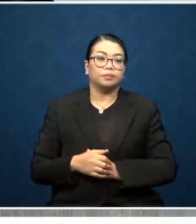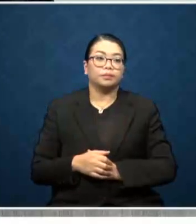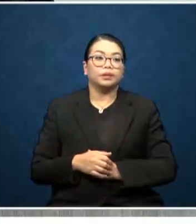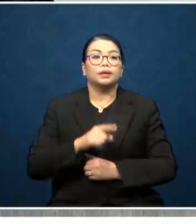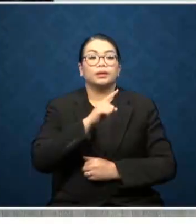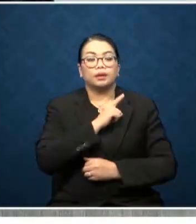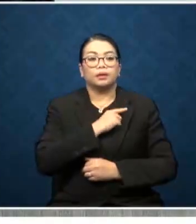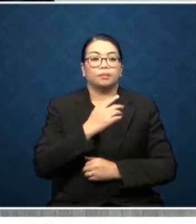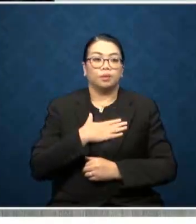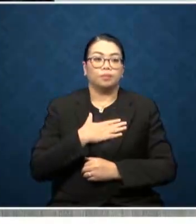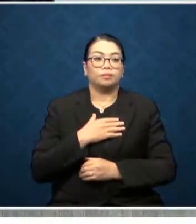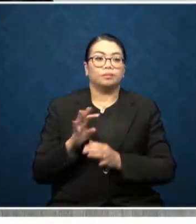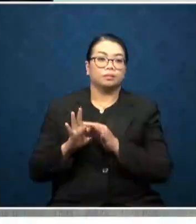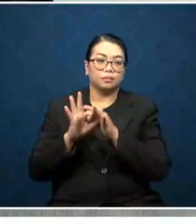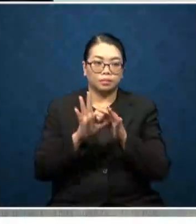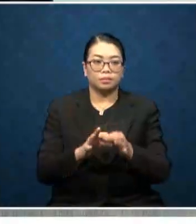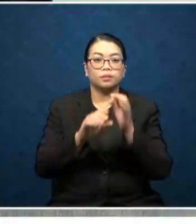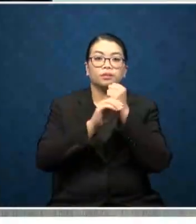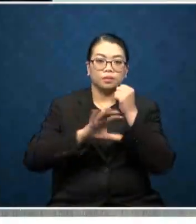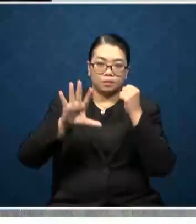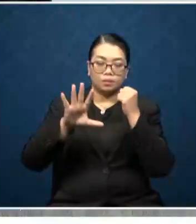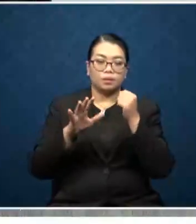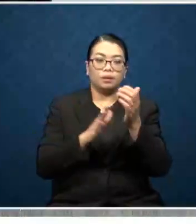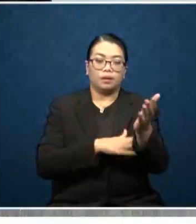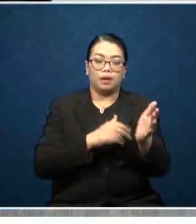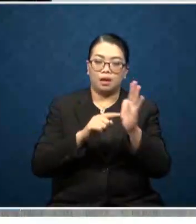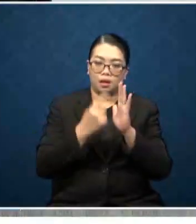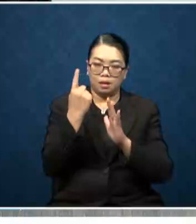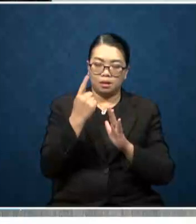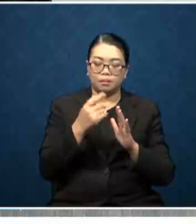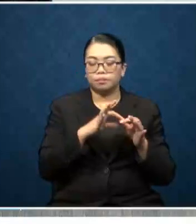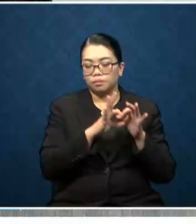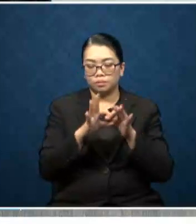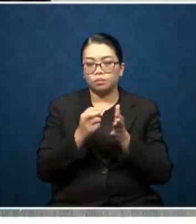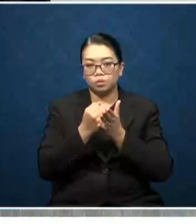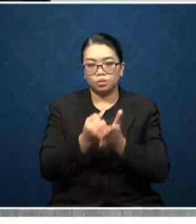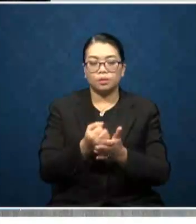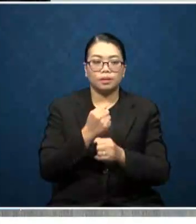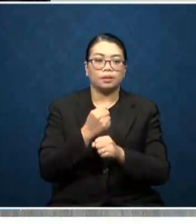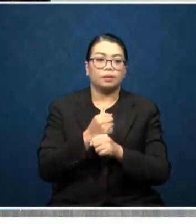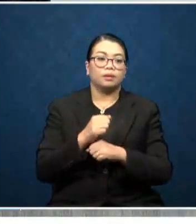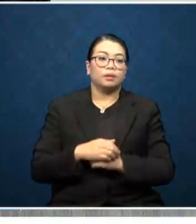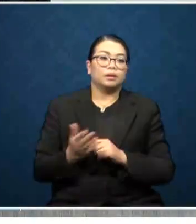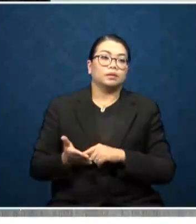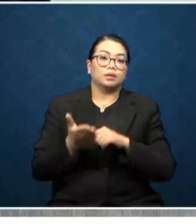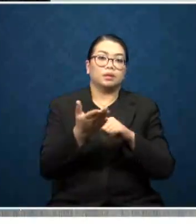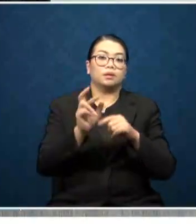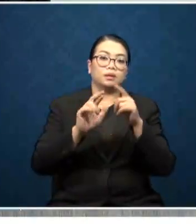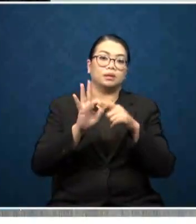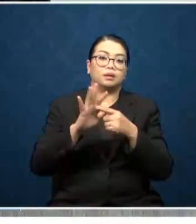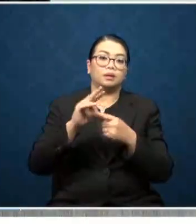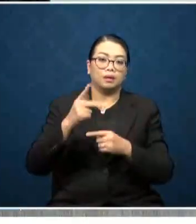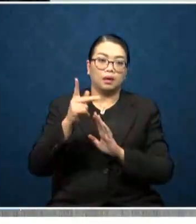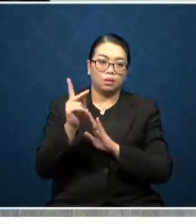ฐานะที่ผมมีความสัมพันธ์กับคสชมาตั้งแต่เริ่มต้นทั้งในประเด็นของการเสนอร่างกฎหมายการแก้กฎ